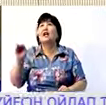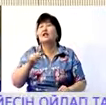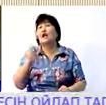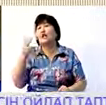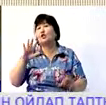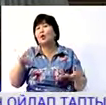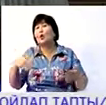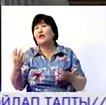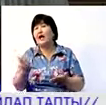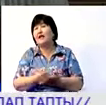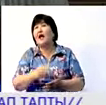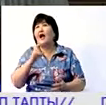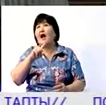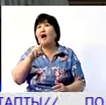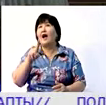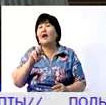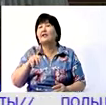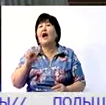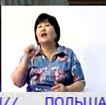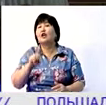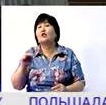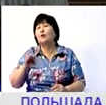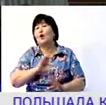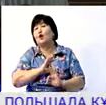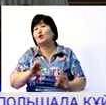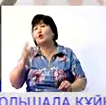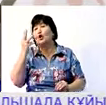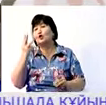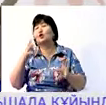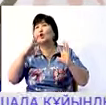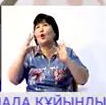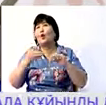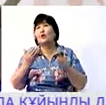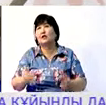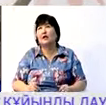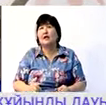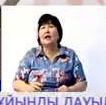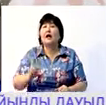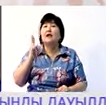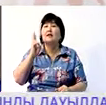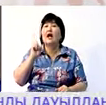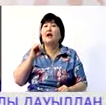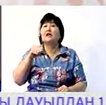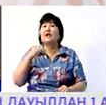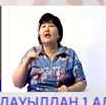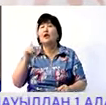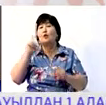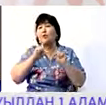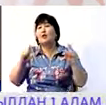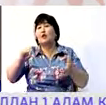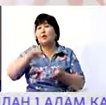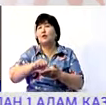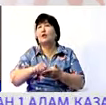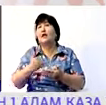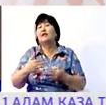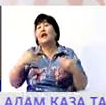екінші орын иеленсе, қазалылық Асқар Жоламанов үздік үштікті қорытындылады. Нартай мектебінің өкілі ретінде көбінесе